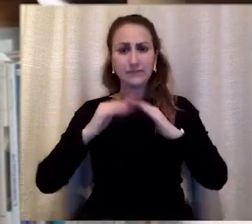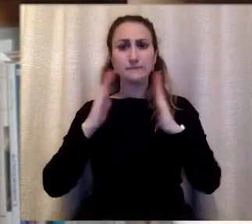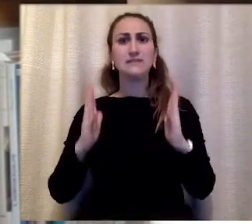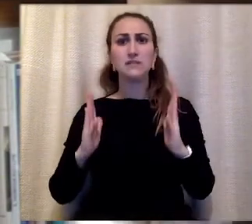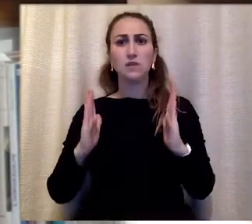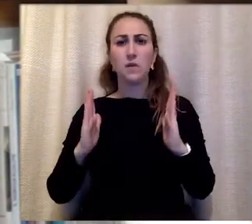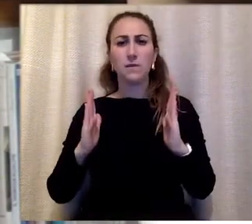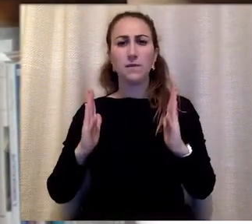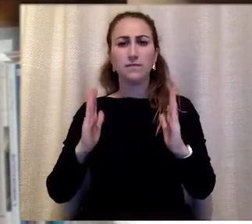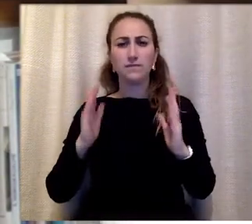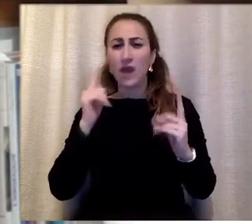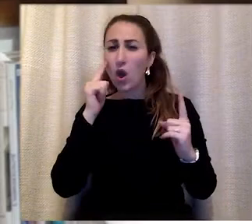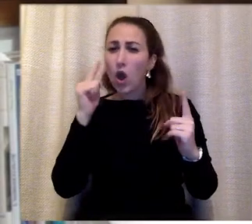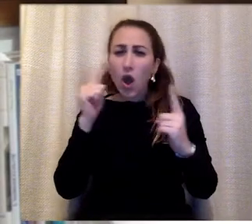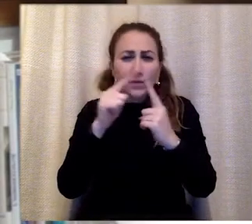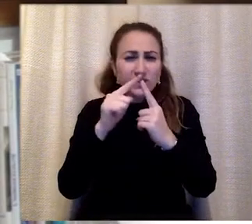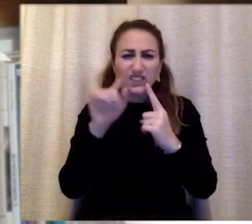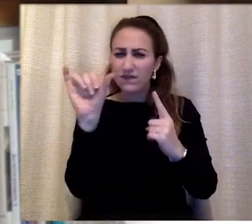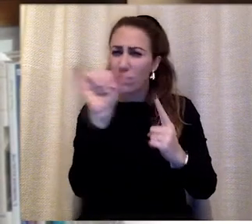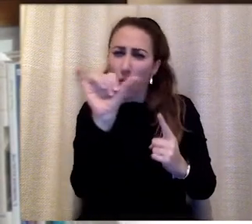Qui est Dieu?